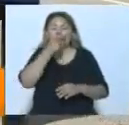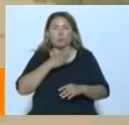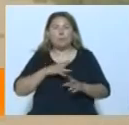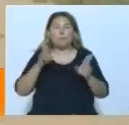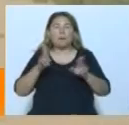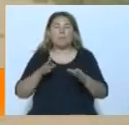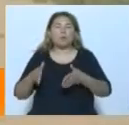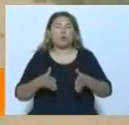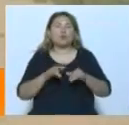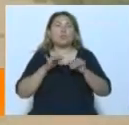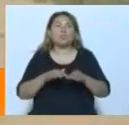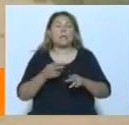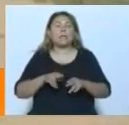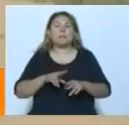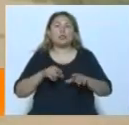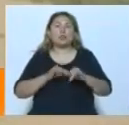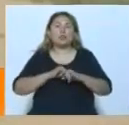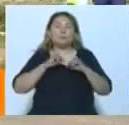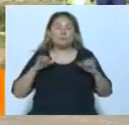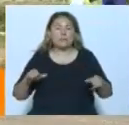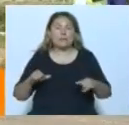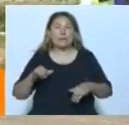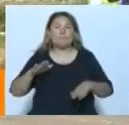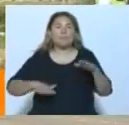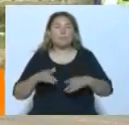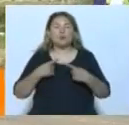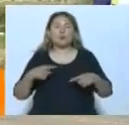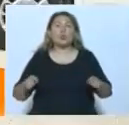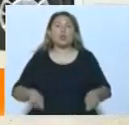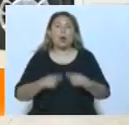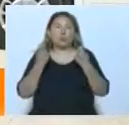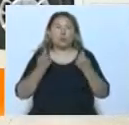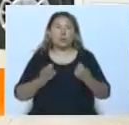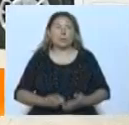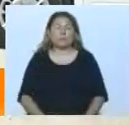правила дорожного движения, то есть превысили полагаемый предельный вес и другие